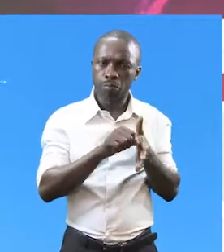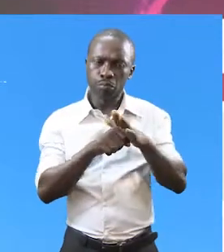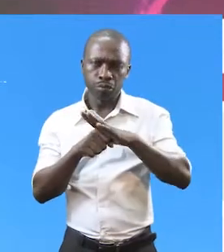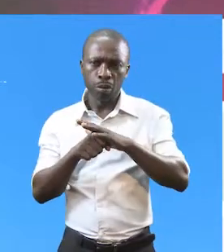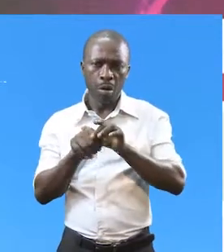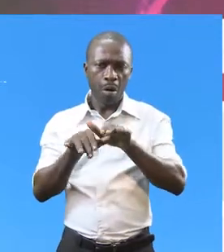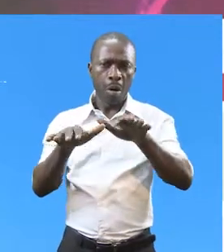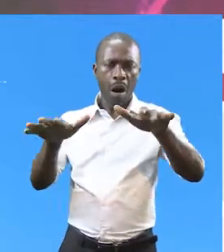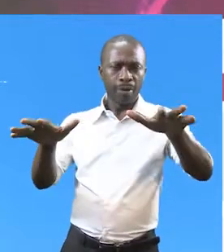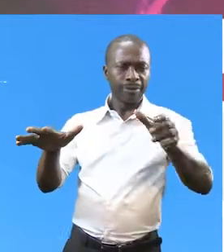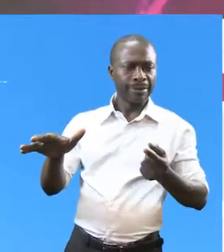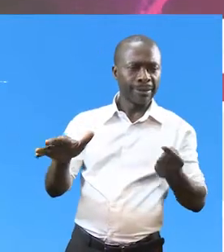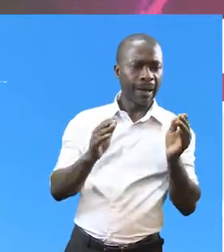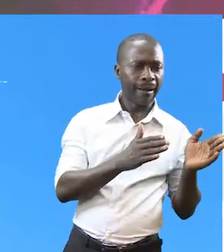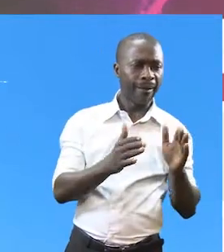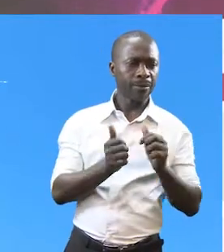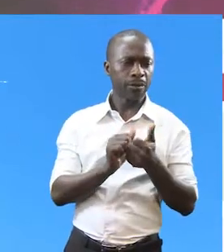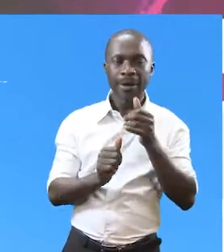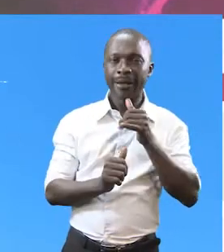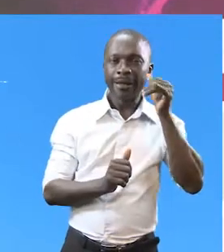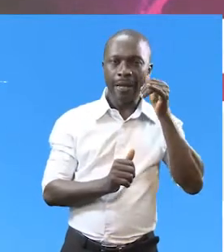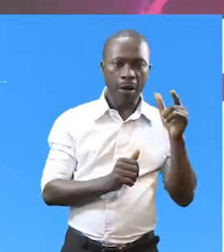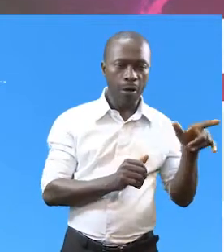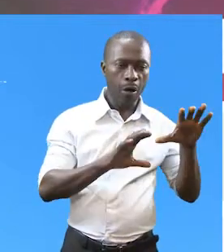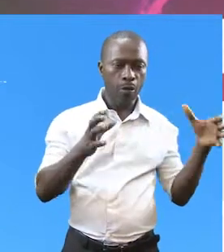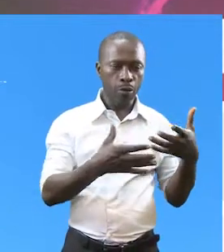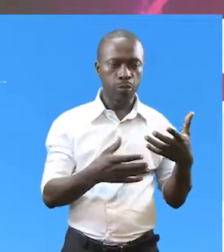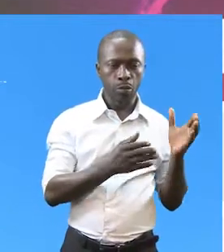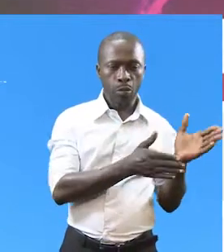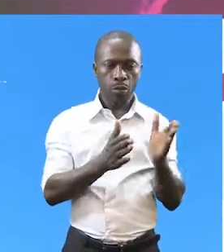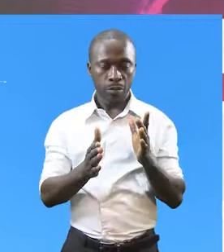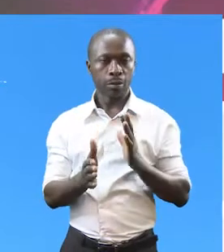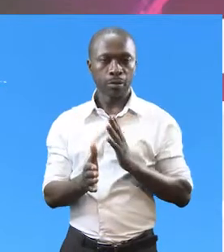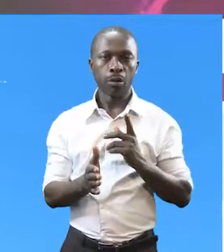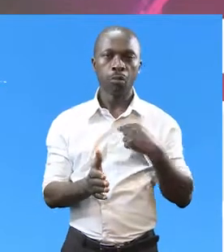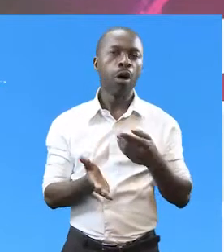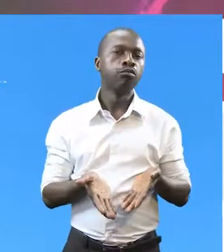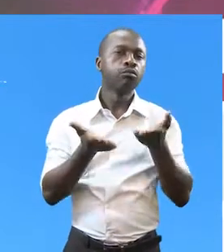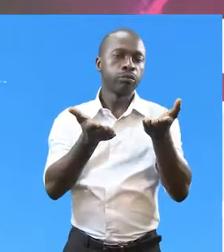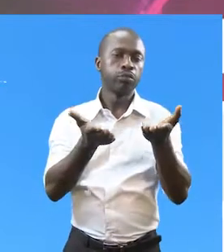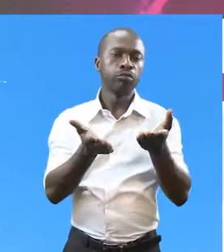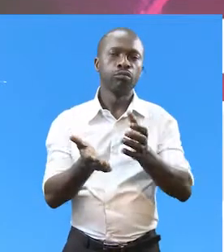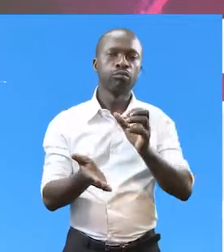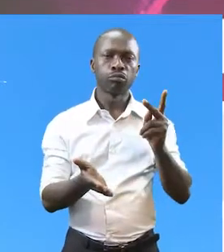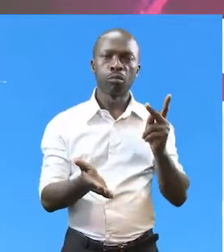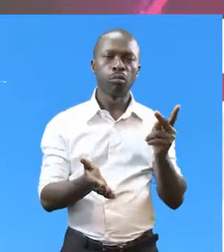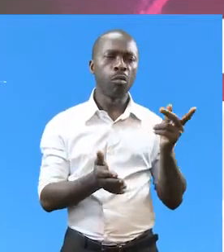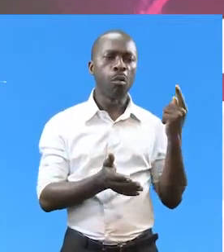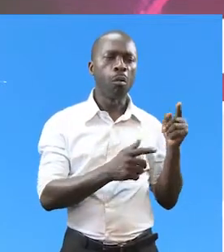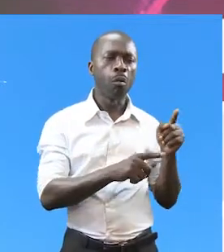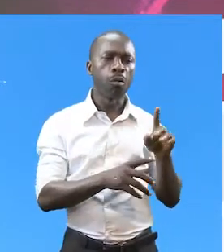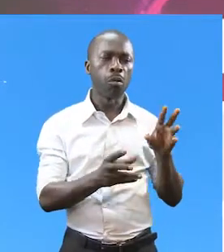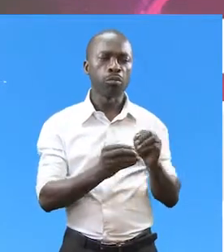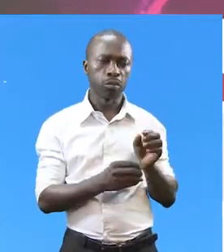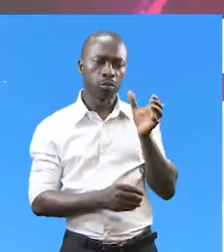été donnés hier par les organisateurs au cours d'une conférence de presse. Je vous propose de revenir ou de suivre le ministre des